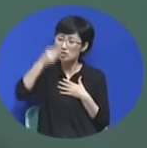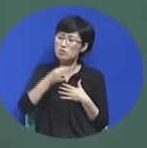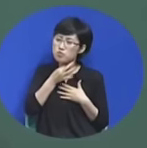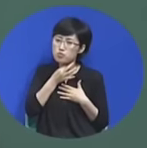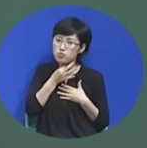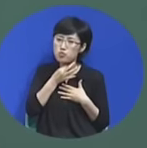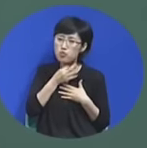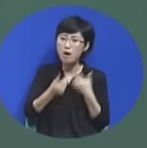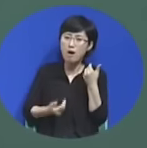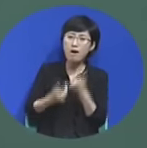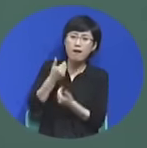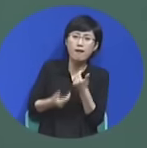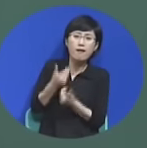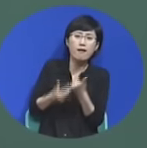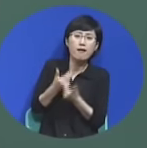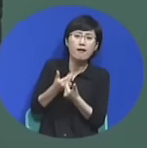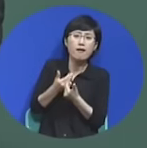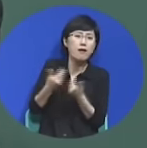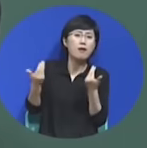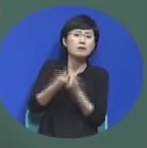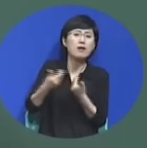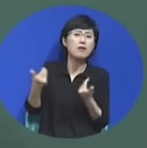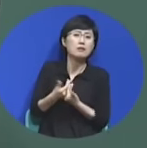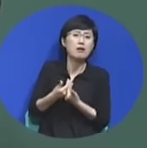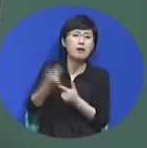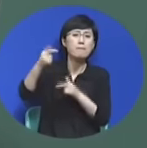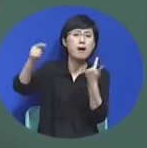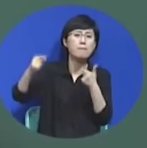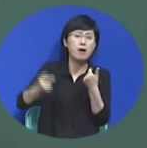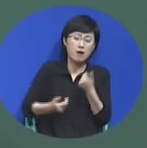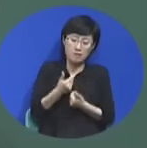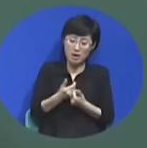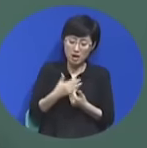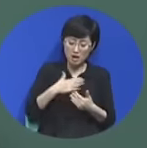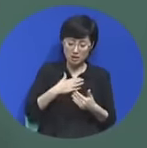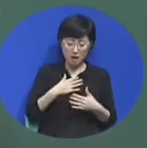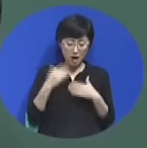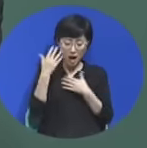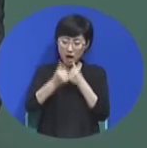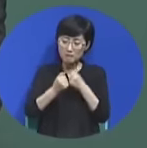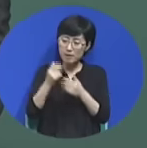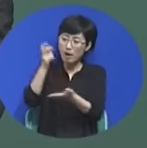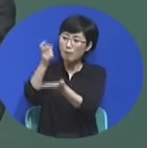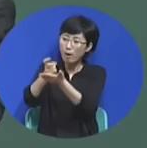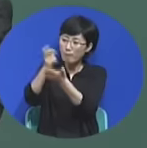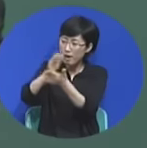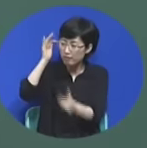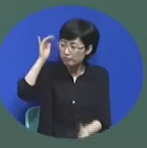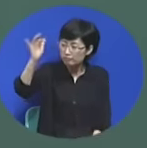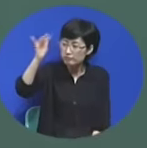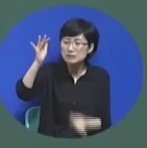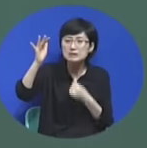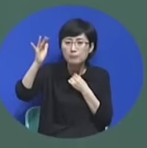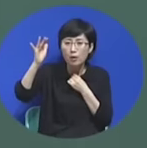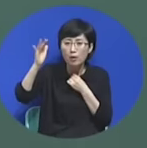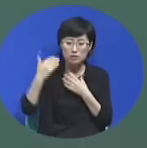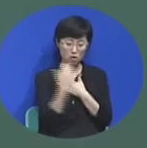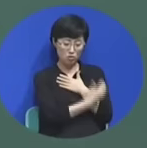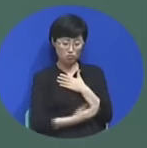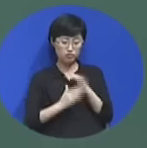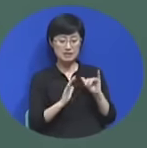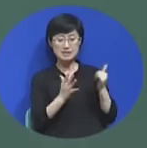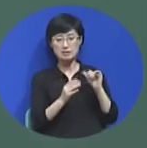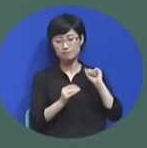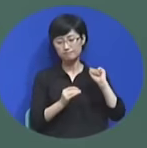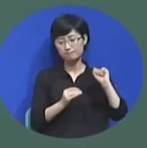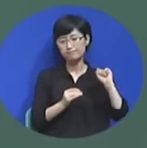갈등이 막 일어나는. 在这里也会发生矛盾. 나는 하나님의 법을 따라가기 원하는데. 我愿意顺从神的律法. 내 육체는 자꾸만